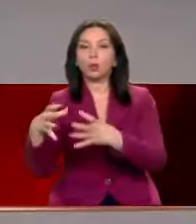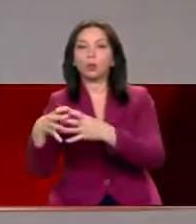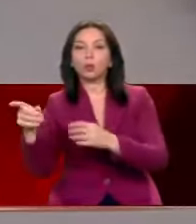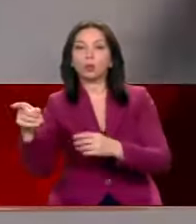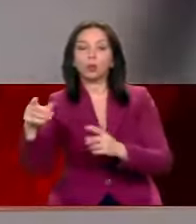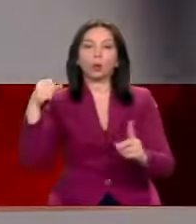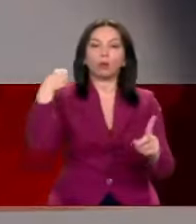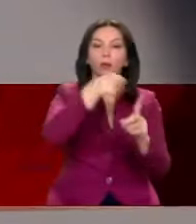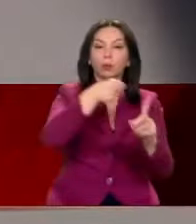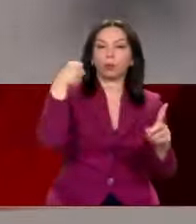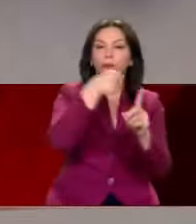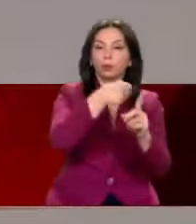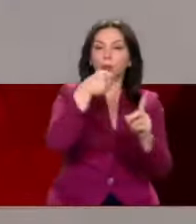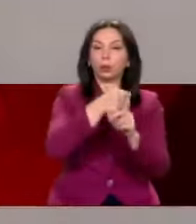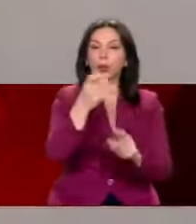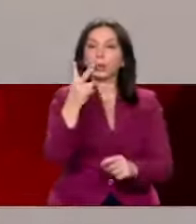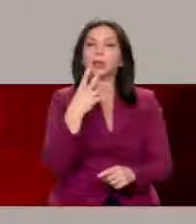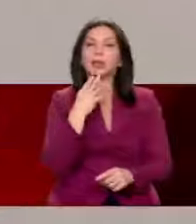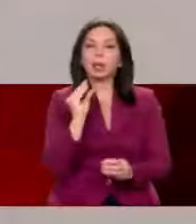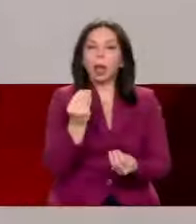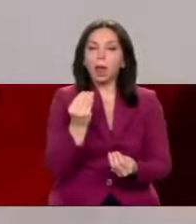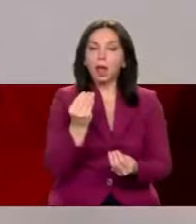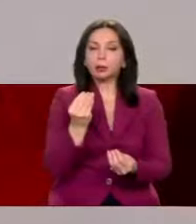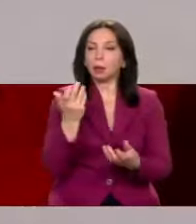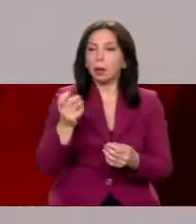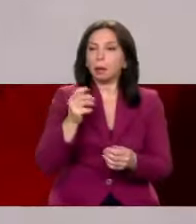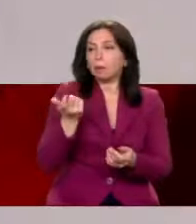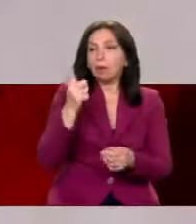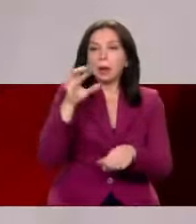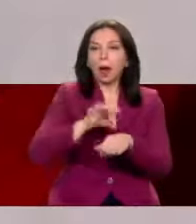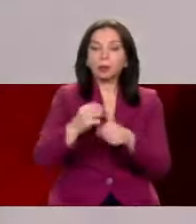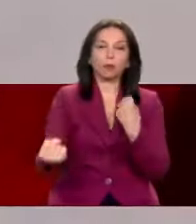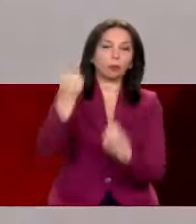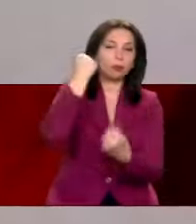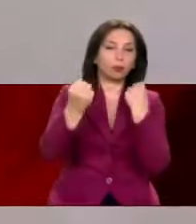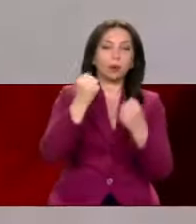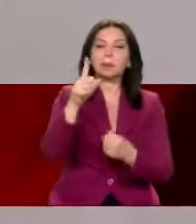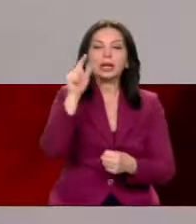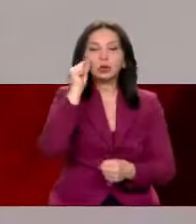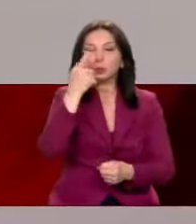İki genç durup dururken saldırıya uğradı. Tekme ve yumruk yağmurundan birinin burnu kırıldı.